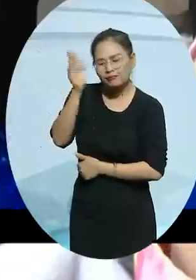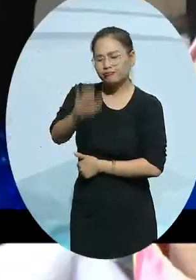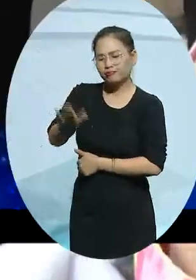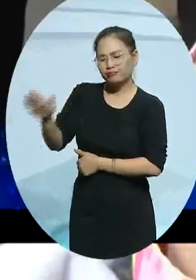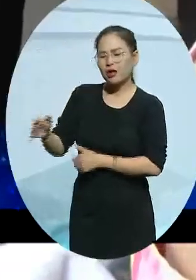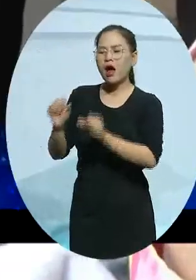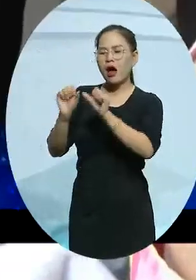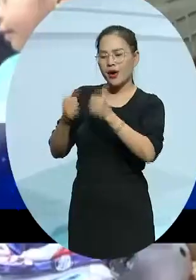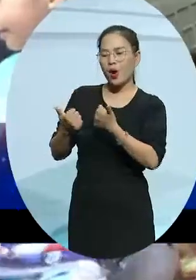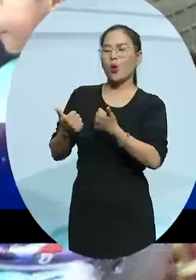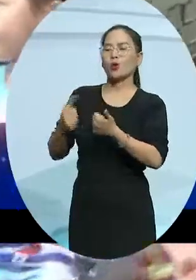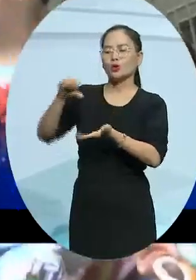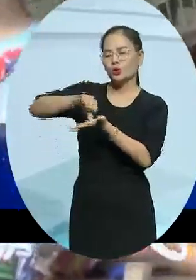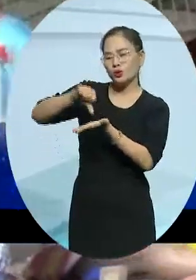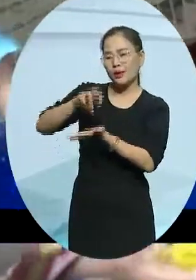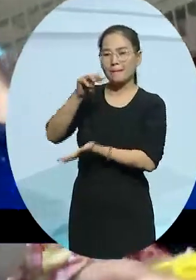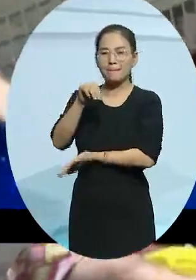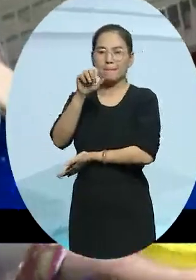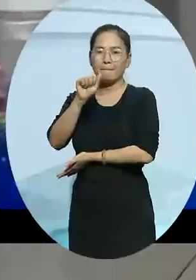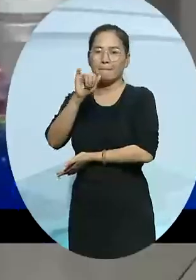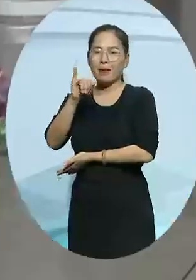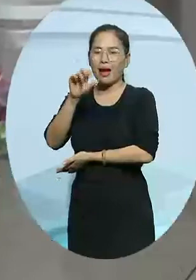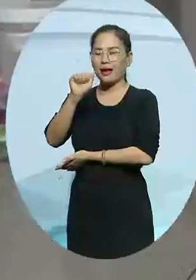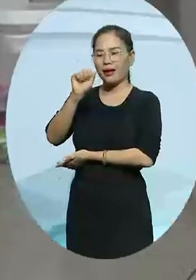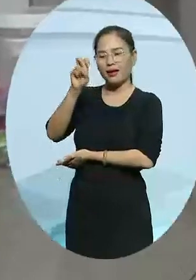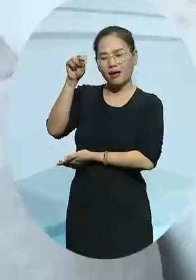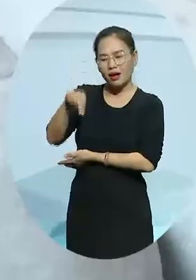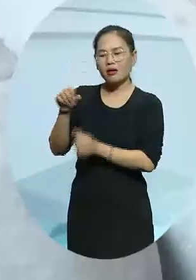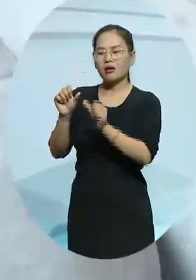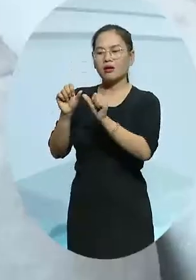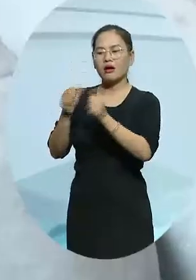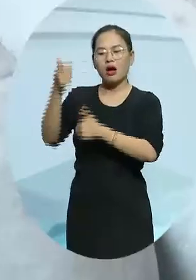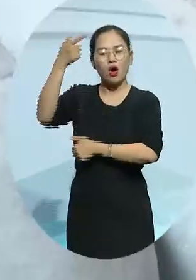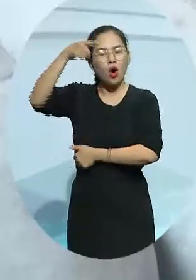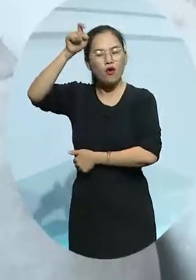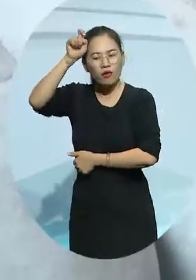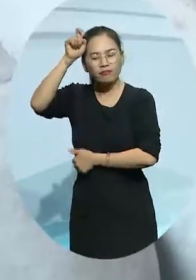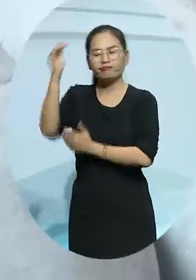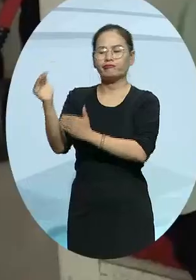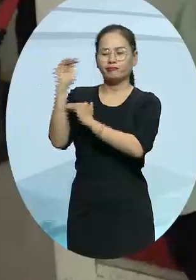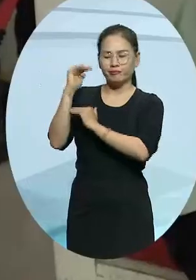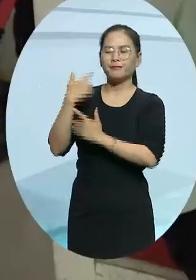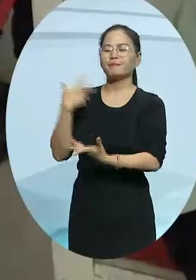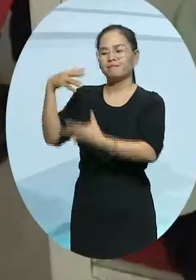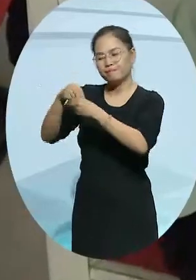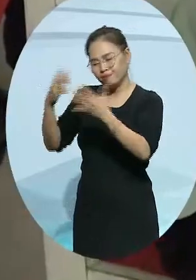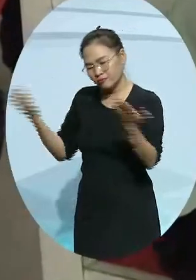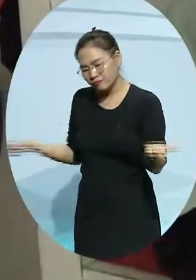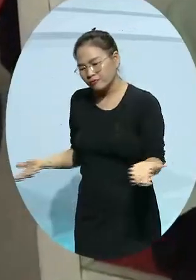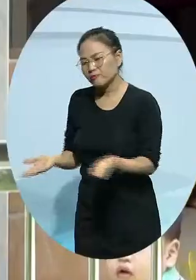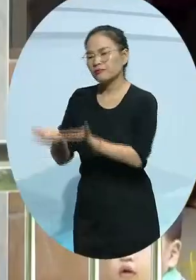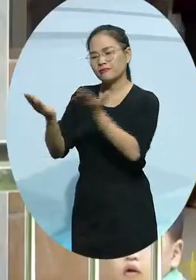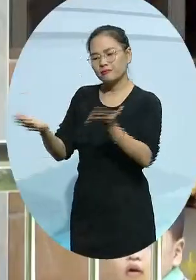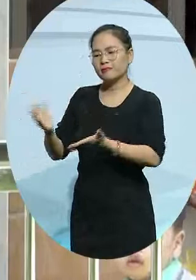nuôi dưỡng tại cơ sở Mai Ân do Hội Dòng Mến Thánh Giáo Gò Vấp thành phố Hồ Chí Minh gây dựng và duy trì từ năm 2013 đến